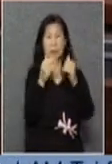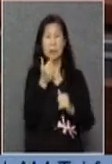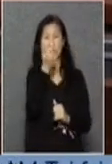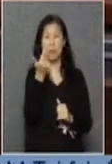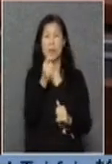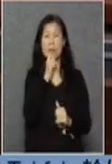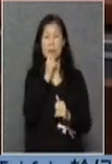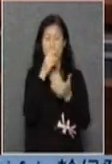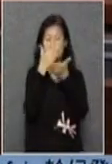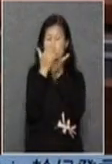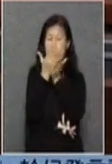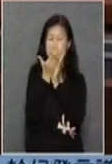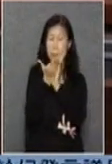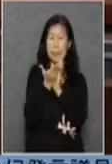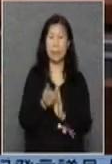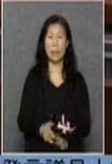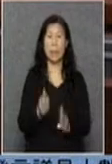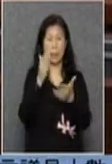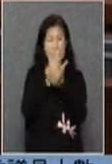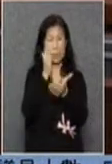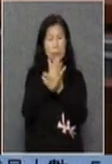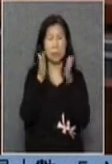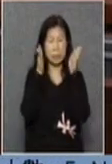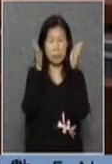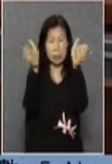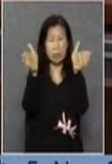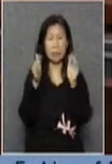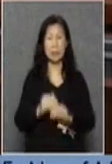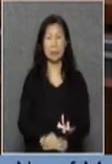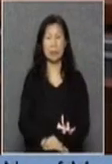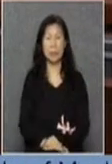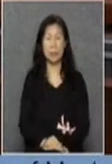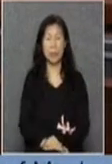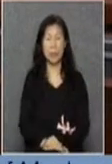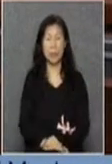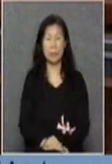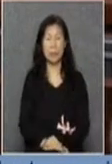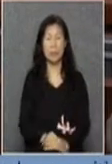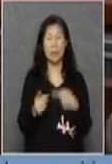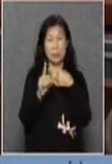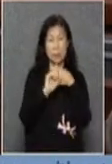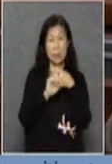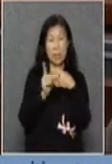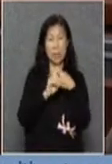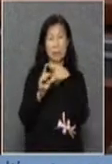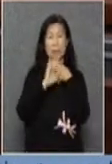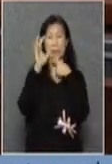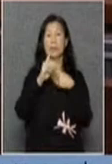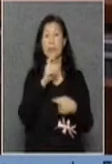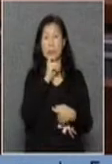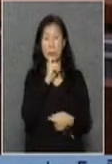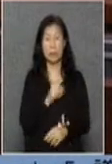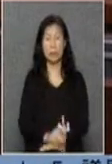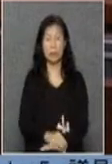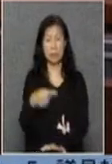嘅唔同嘅不同方向嘅呢个威胁 或者挑戰。